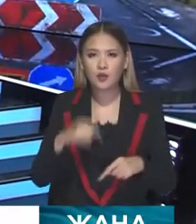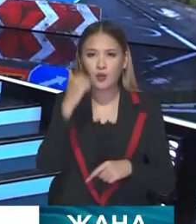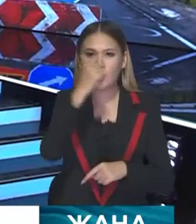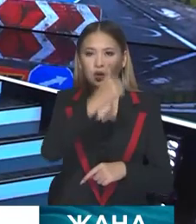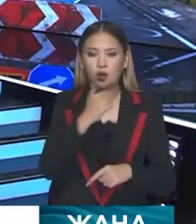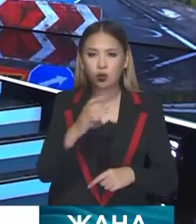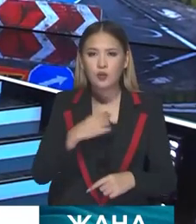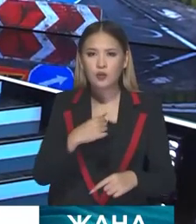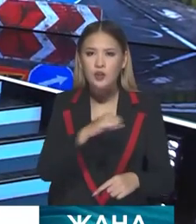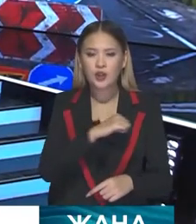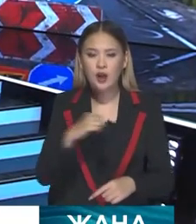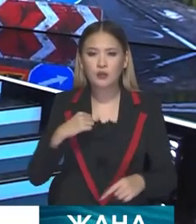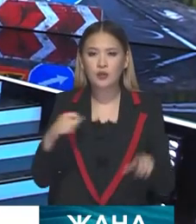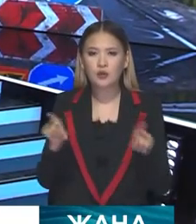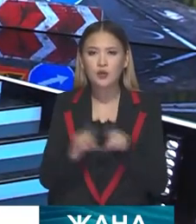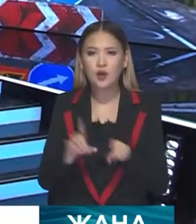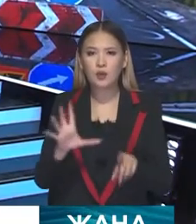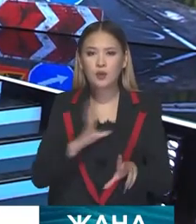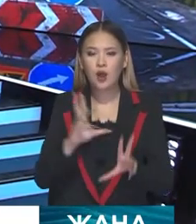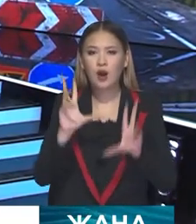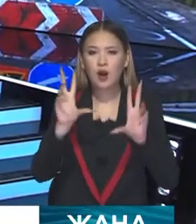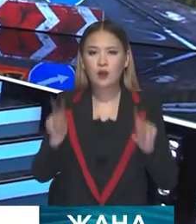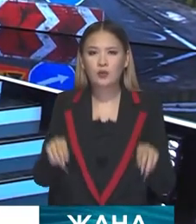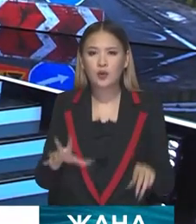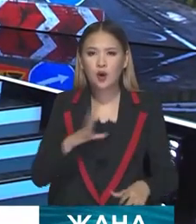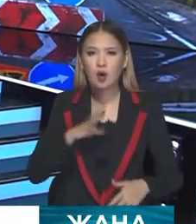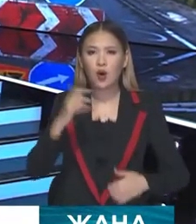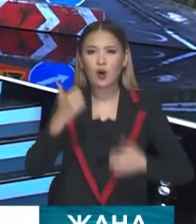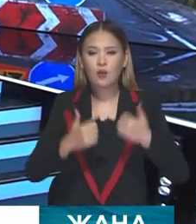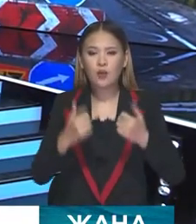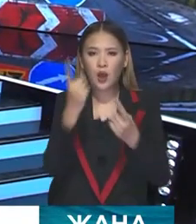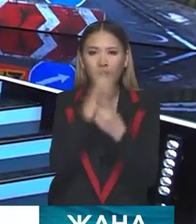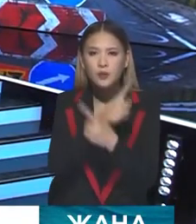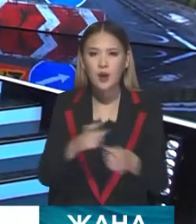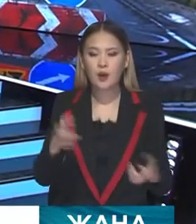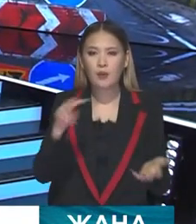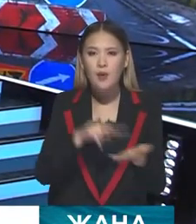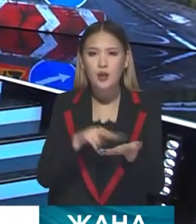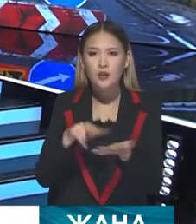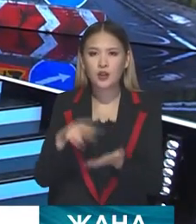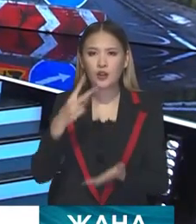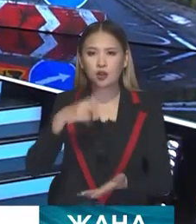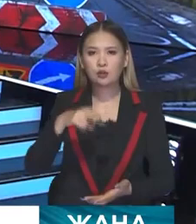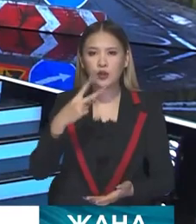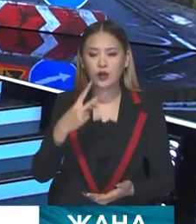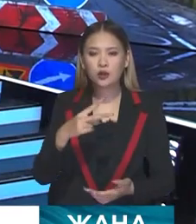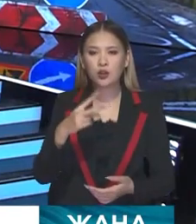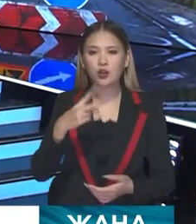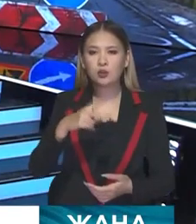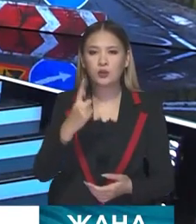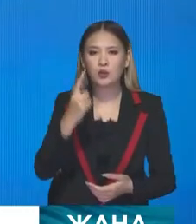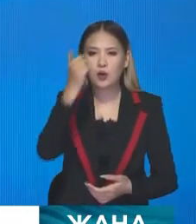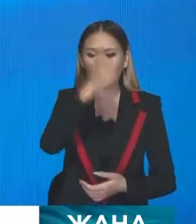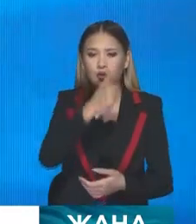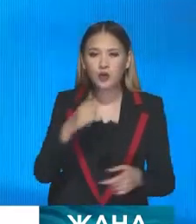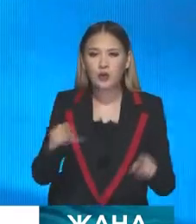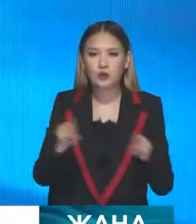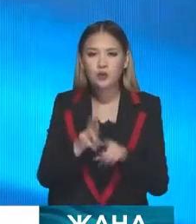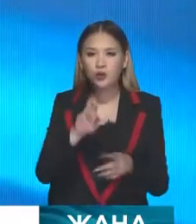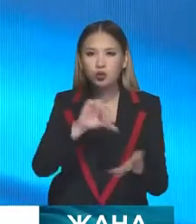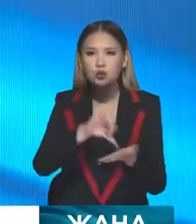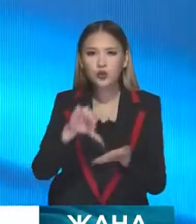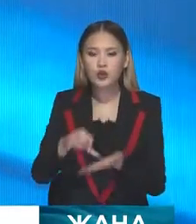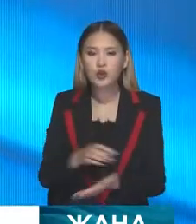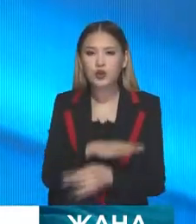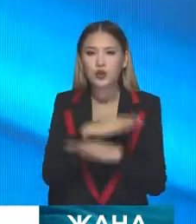де барып уәде бердім. Барлық жерге бардық. Конкурс объявлять етеміз. Бағасы 2021-22 жылы болады. Объявлять етеміз, ешкім қатыспайды.